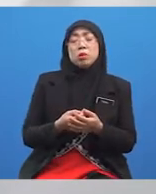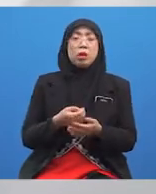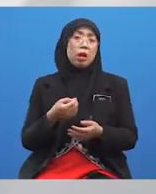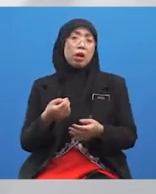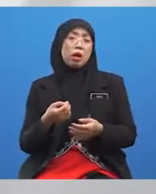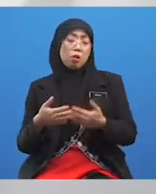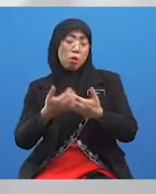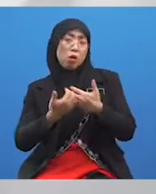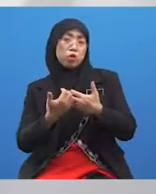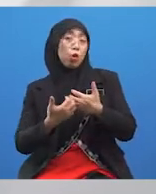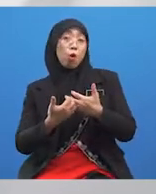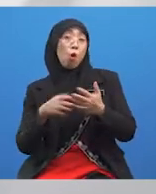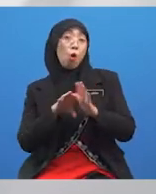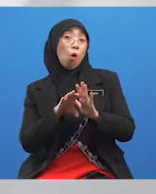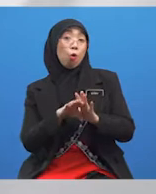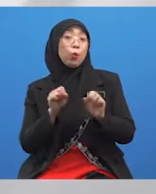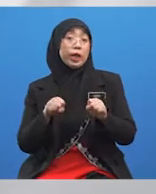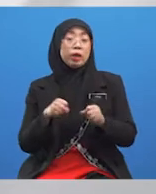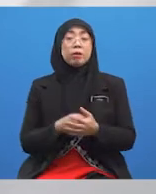mengeluarkan produk.